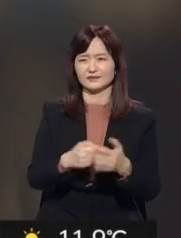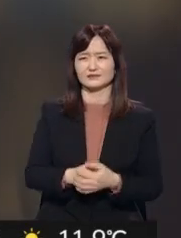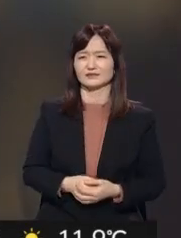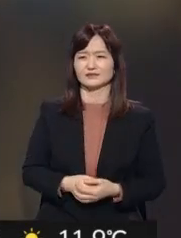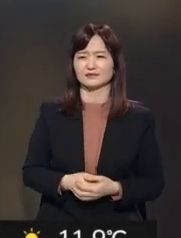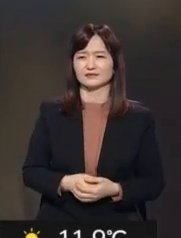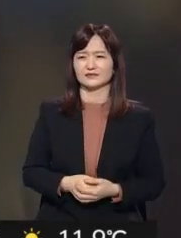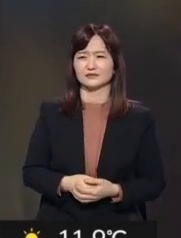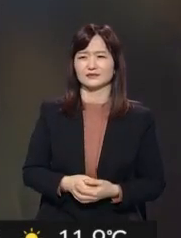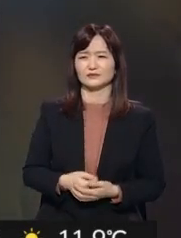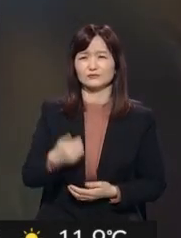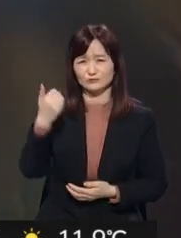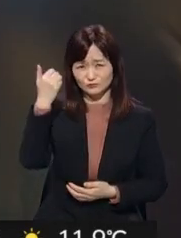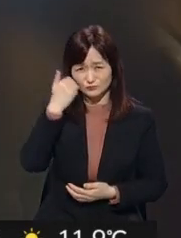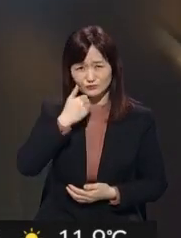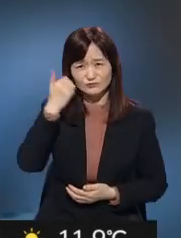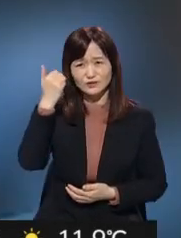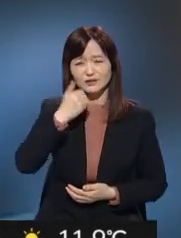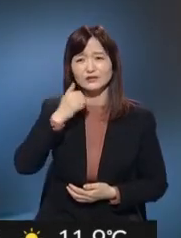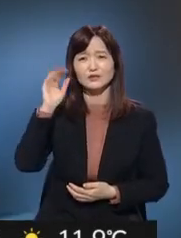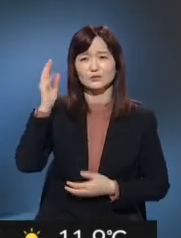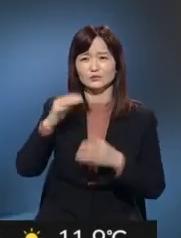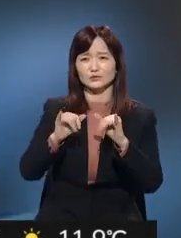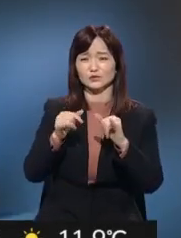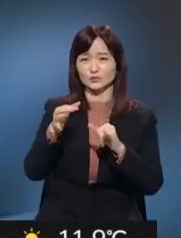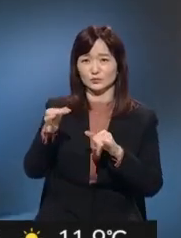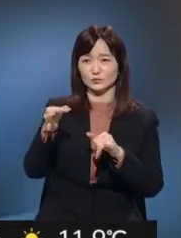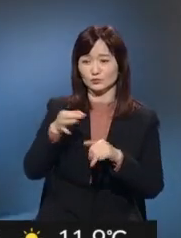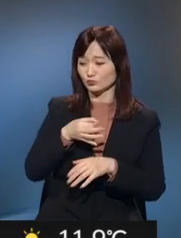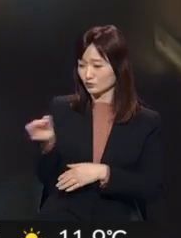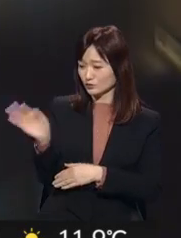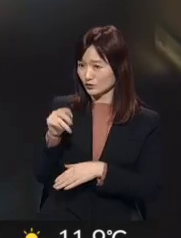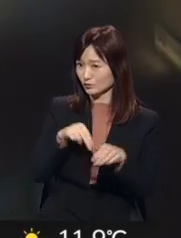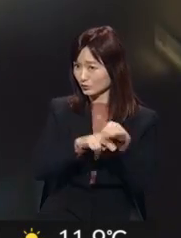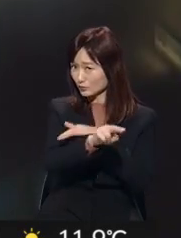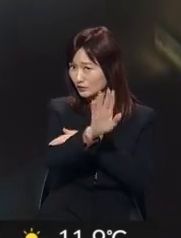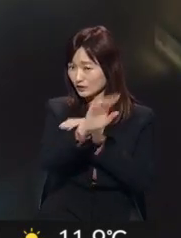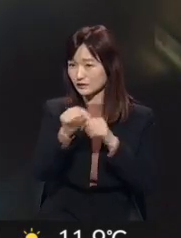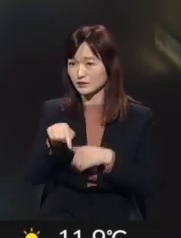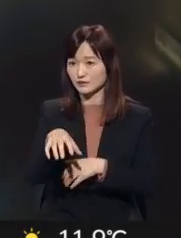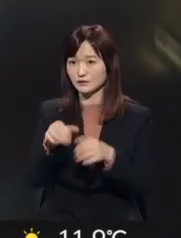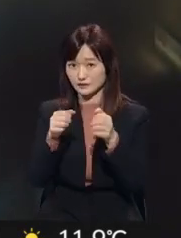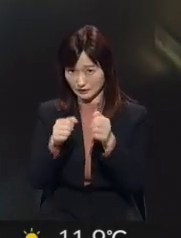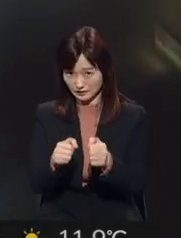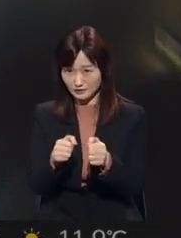거. 더 그래요. 죄송해요. 갔다 올게요. 여기 계세요.